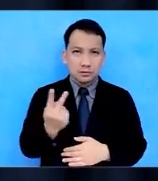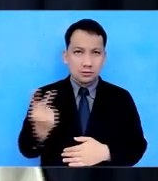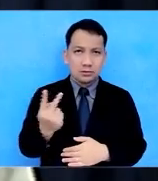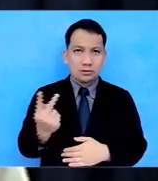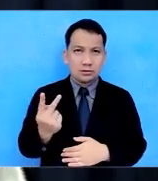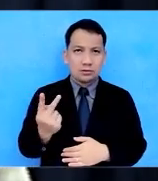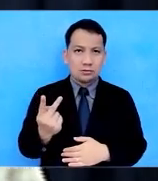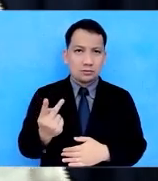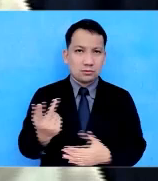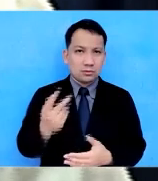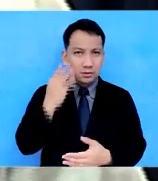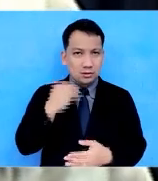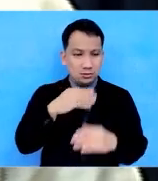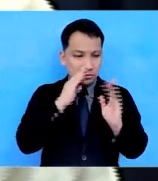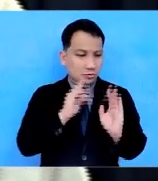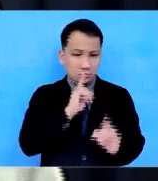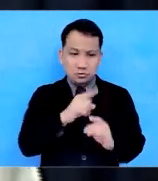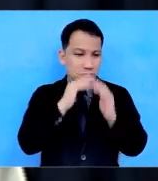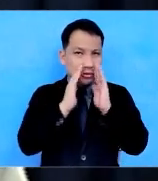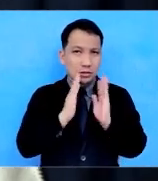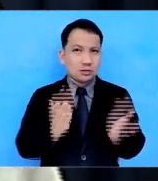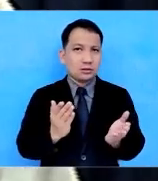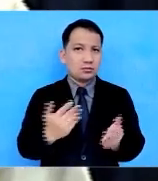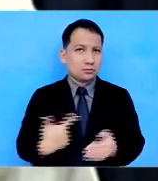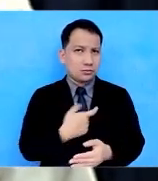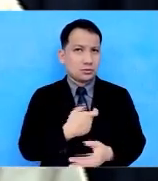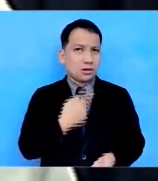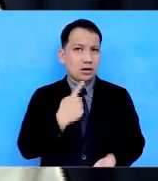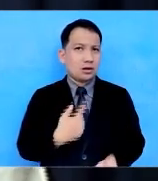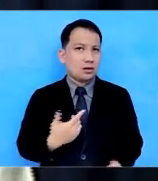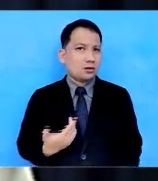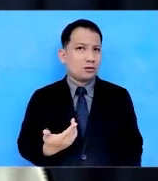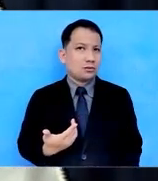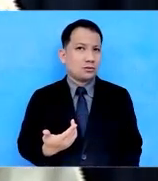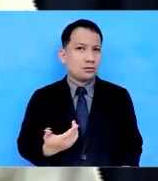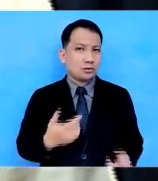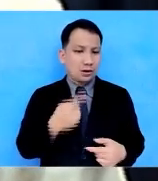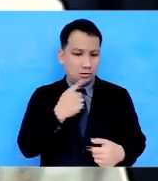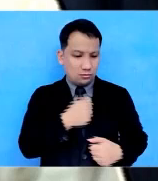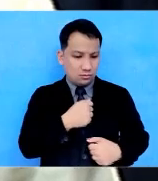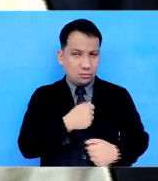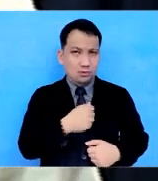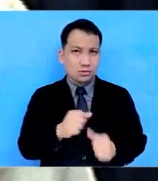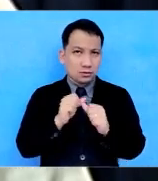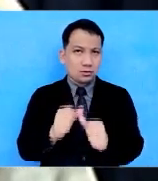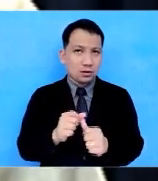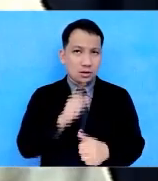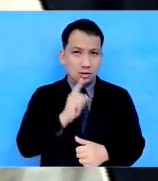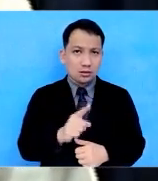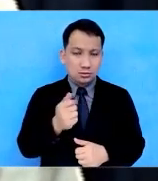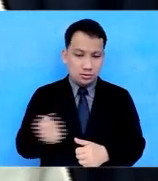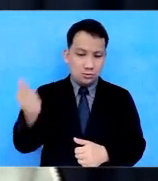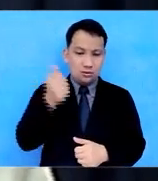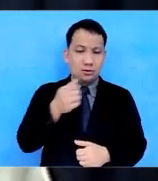pinagdadaanan. Malungkot po. Hindi naman po masama ang loob kasi ako po ay soldier eh. Kailangan pag sinabi ng commander ko